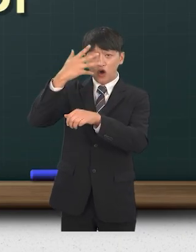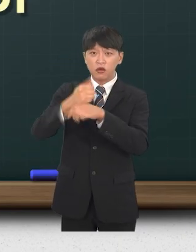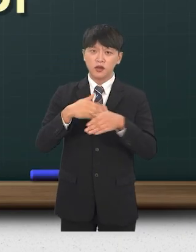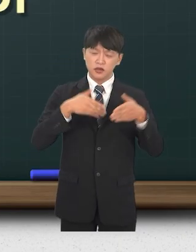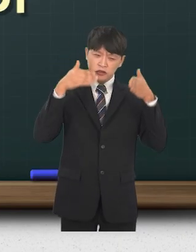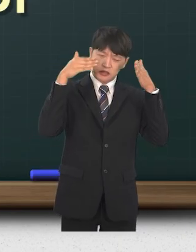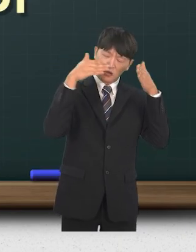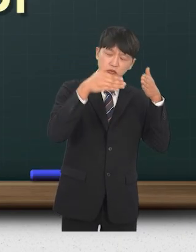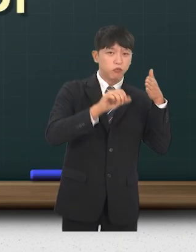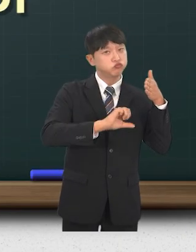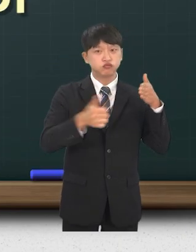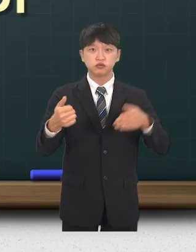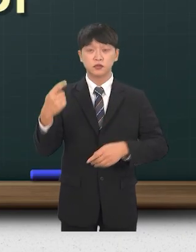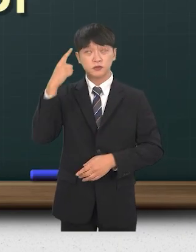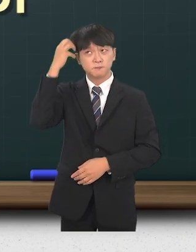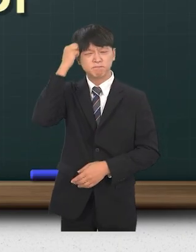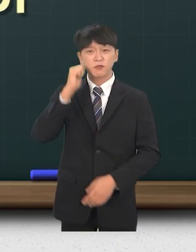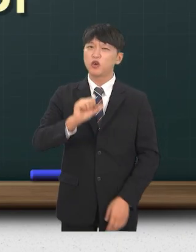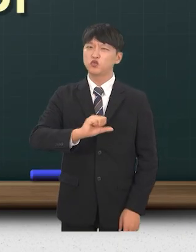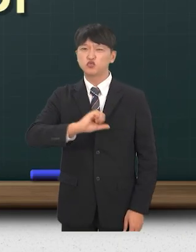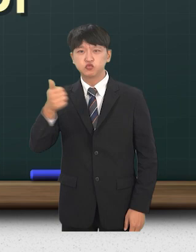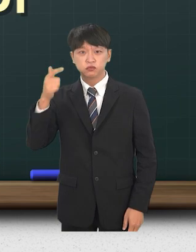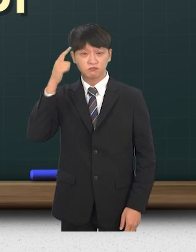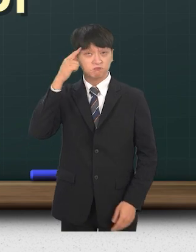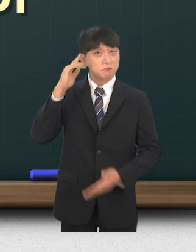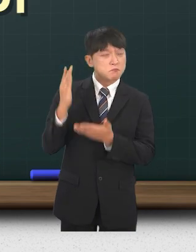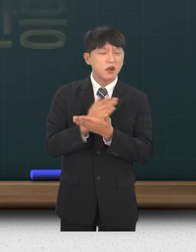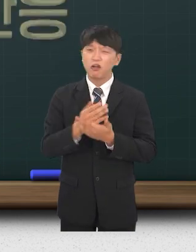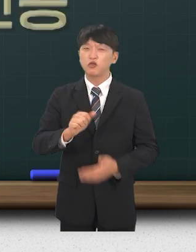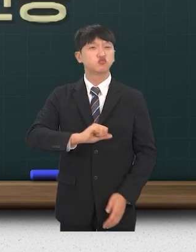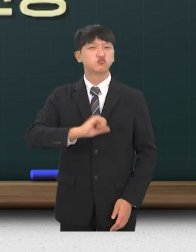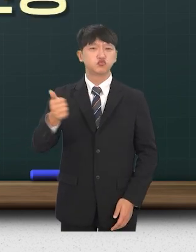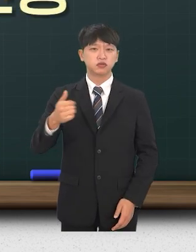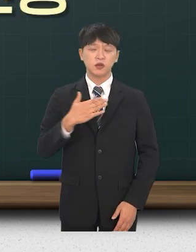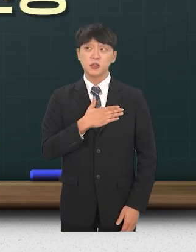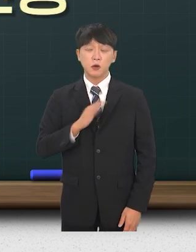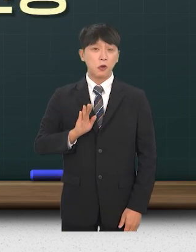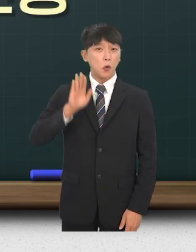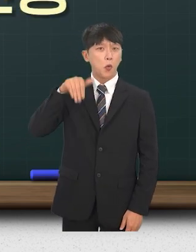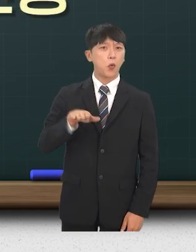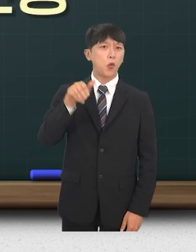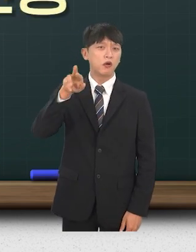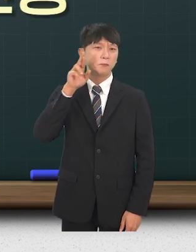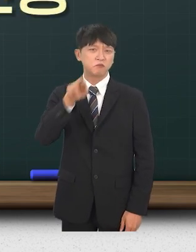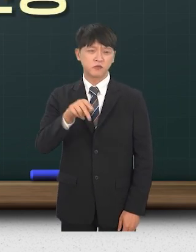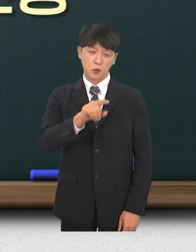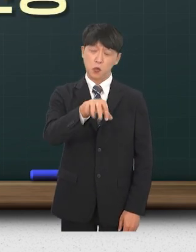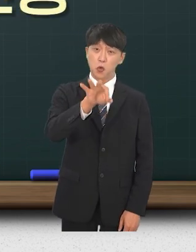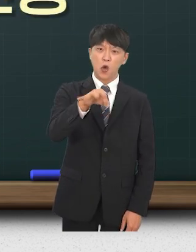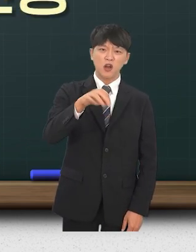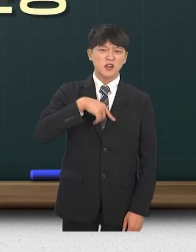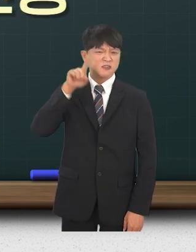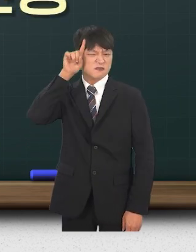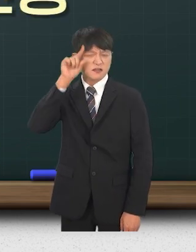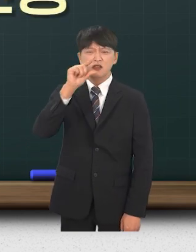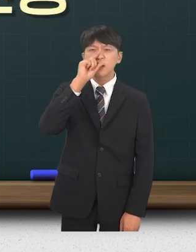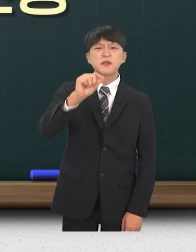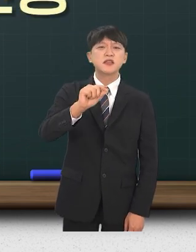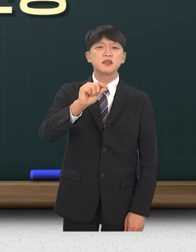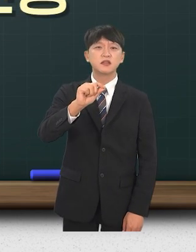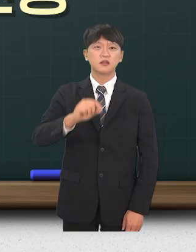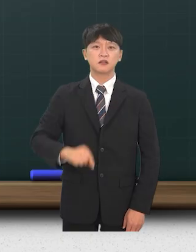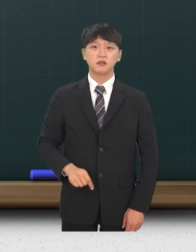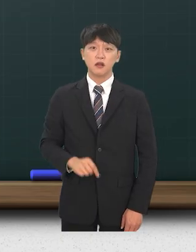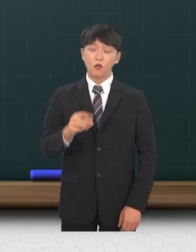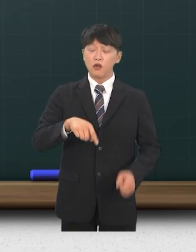집중력, 기억력, 사고 능력 등 인지 능력이 저하되고 감정 기복이 커지며 작은 문제에도 과민하게 반응할 뿐